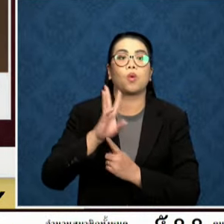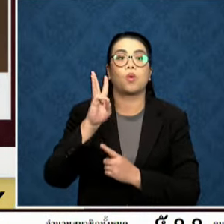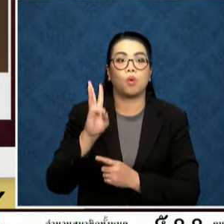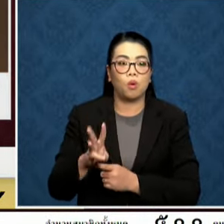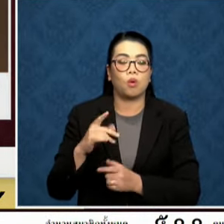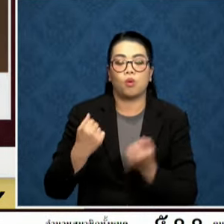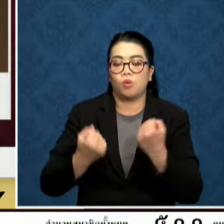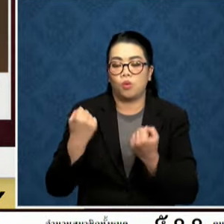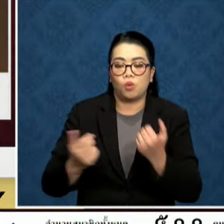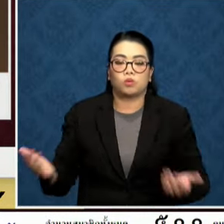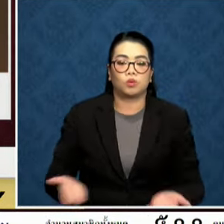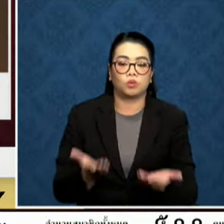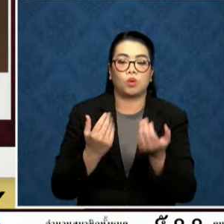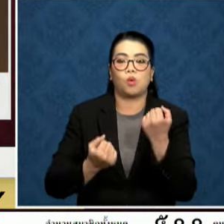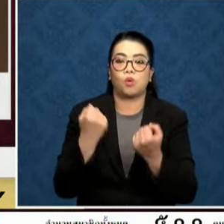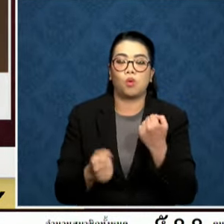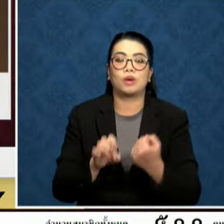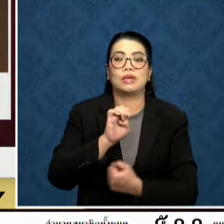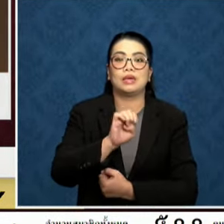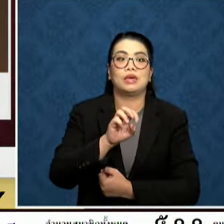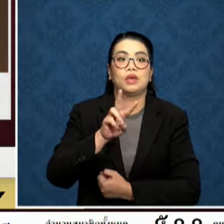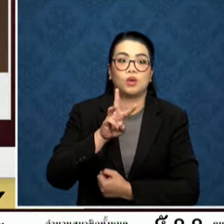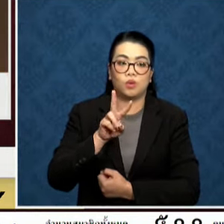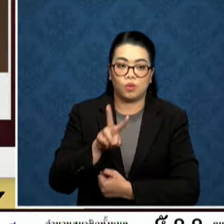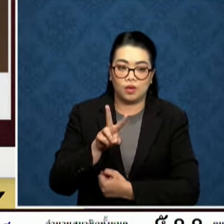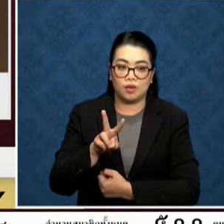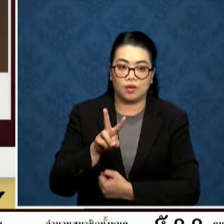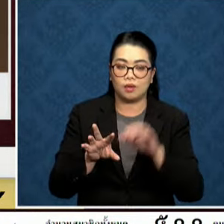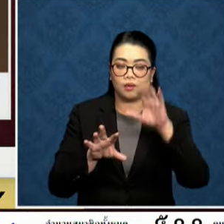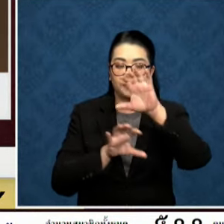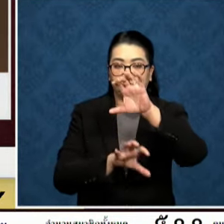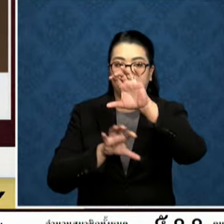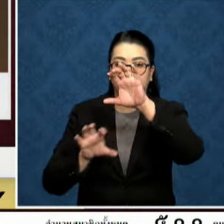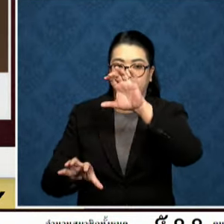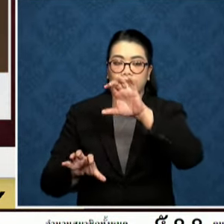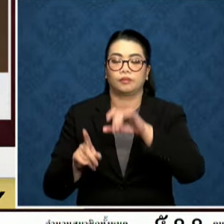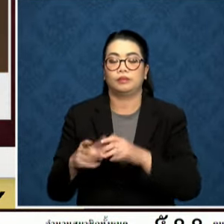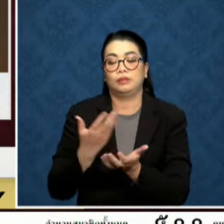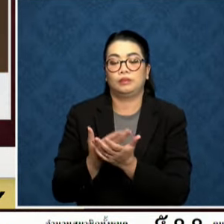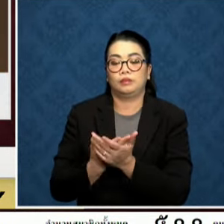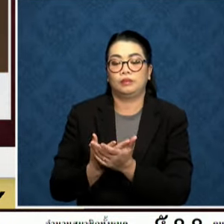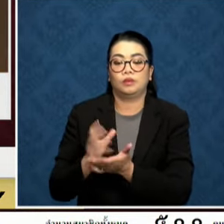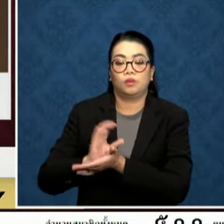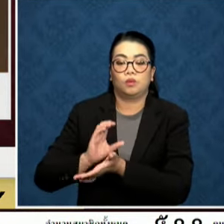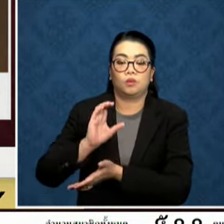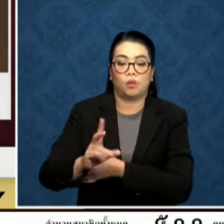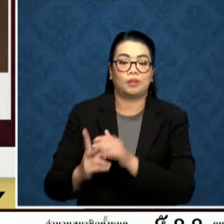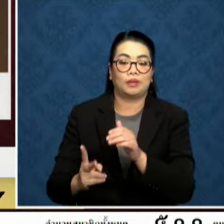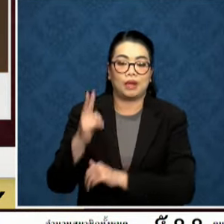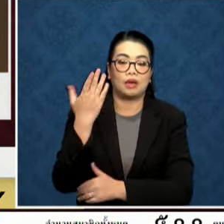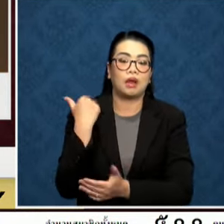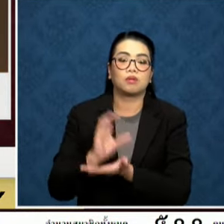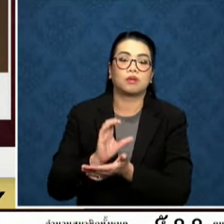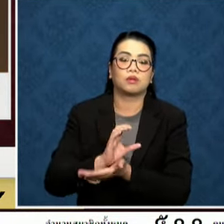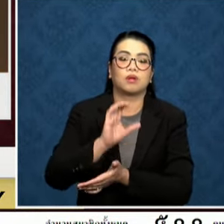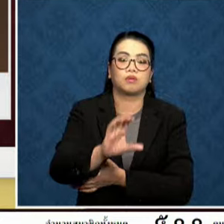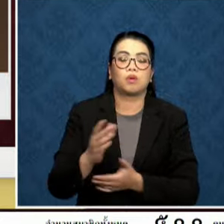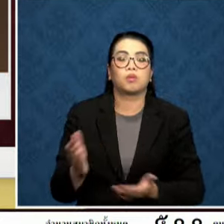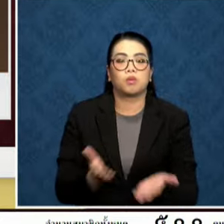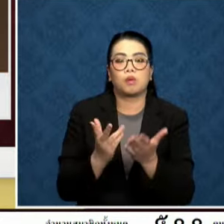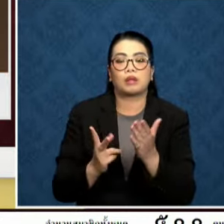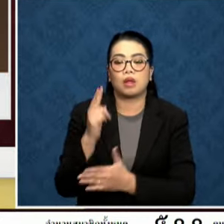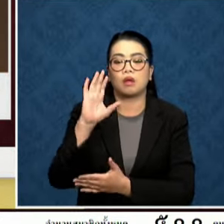EVและโครงการอื่นๆที่เกี่ยวข้องนะคะประมาณ 8314ล้านบาทถ้าตัดงบที่ไปอุดหนุนเอ่อผู้ประกอบการ EVไป